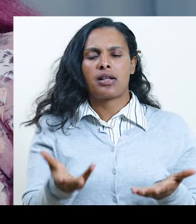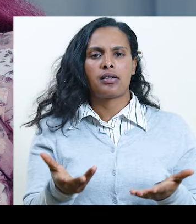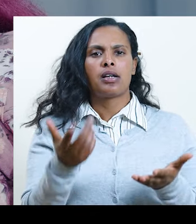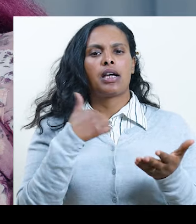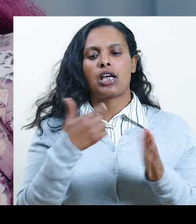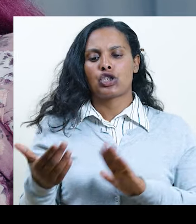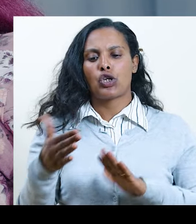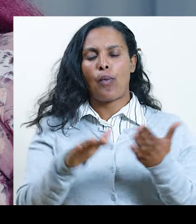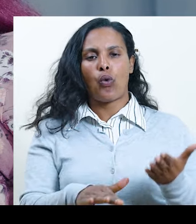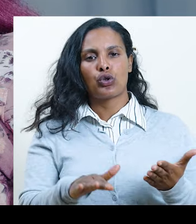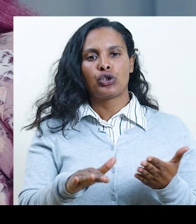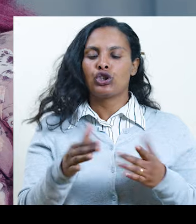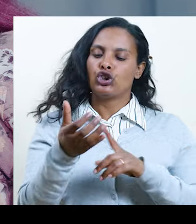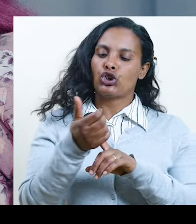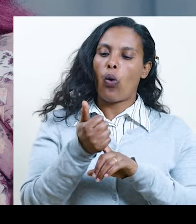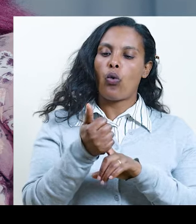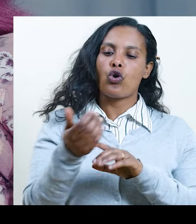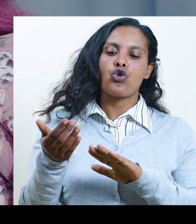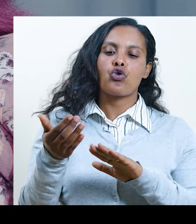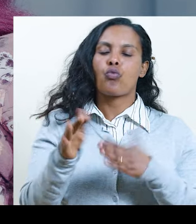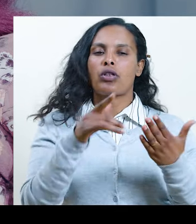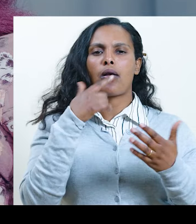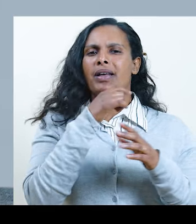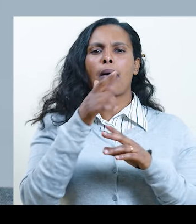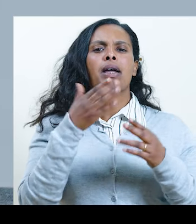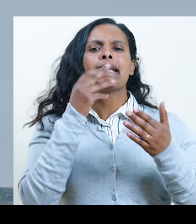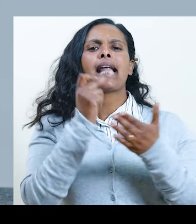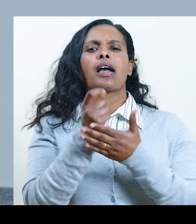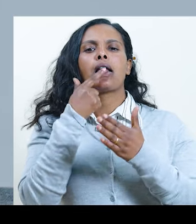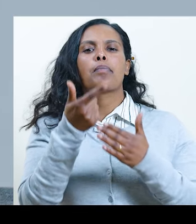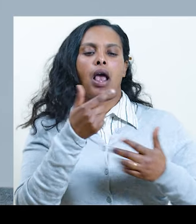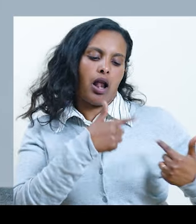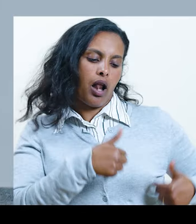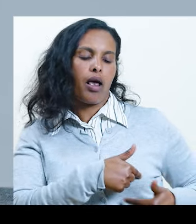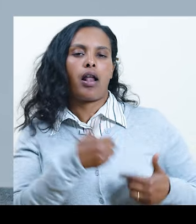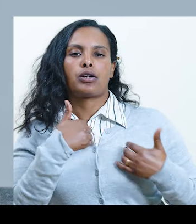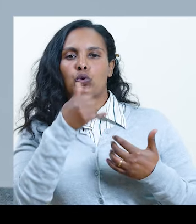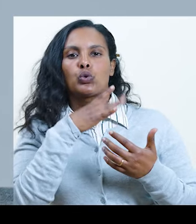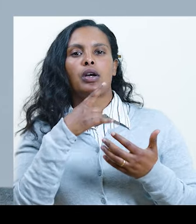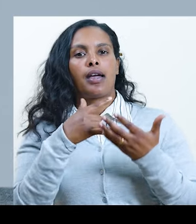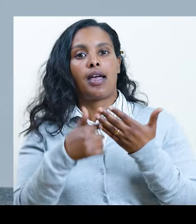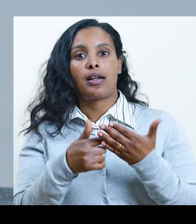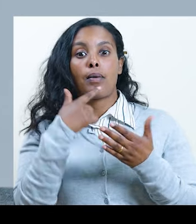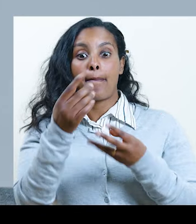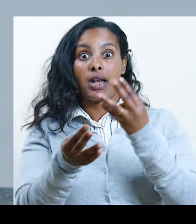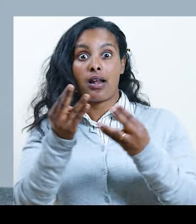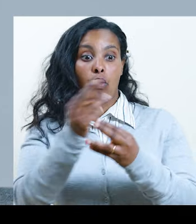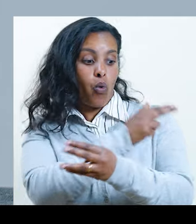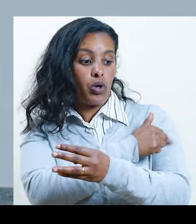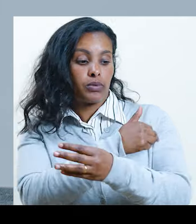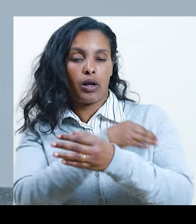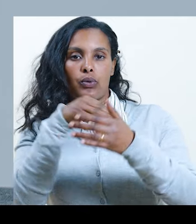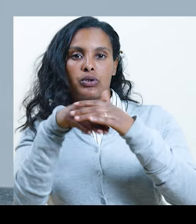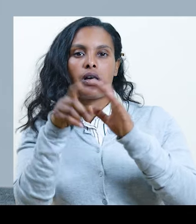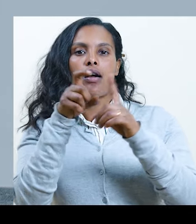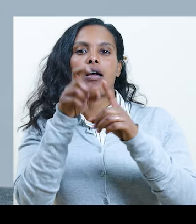በመልካምነት እኔ ስሞት ይዤው ልሙት ብርሃኔን አይሉም። በጣም ደግ ልብ ያላቸው ሰዎች አሉ። ሄደው እዚህ ሚኒሊክ